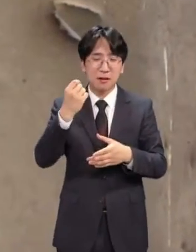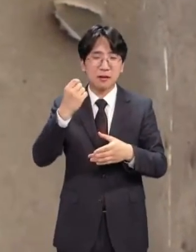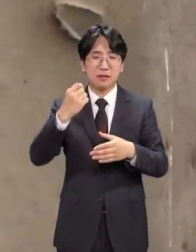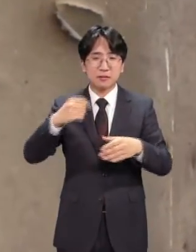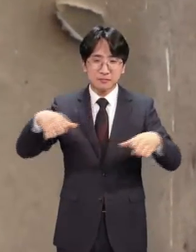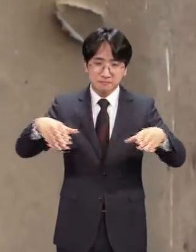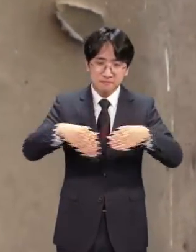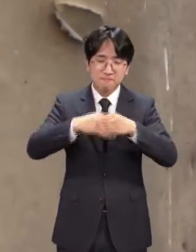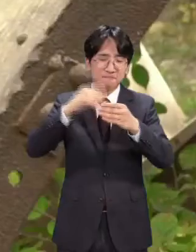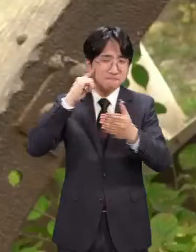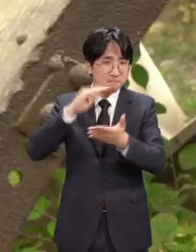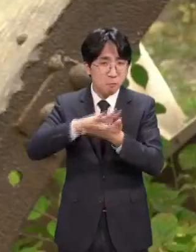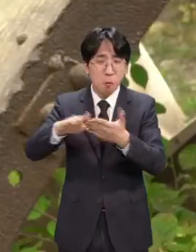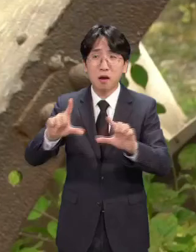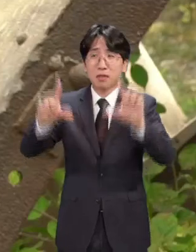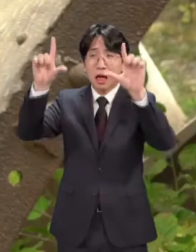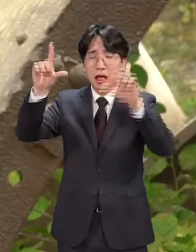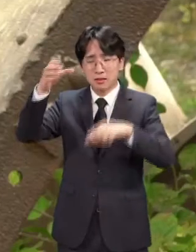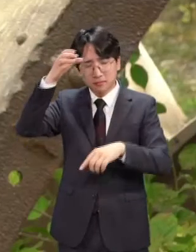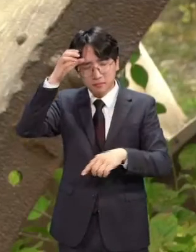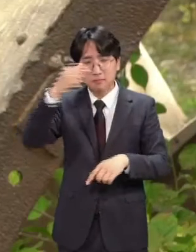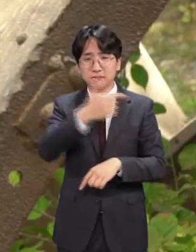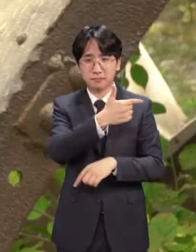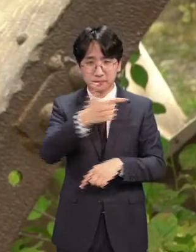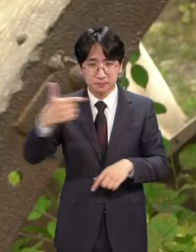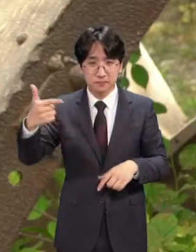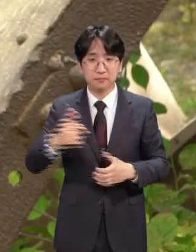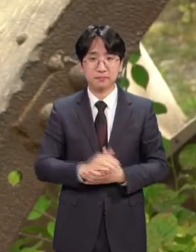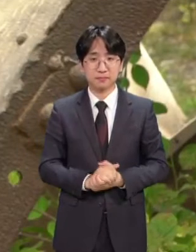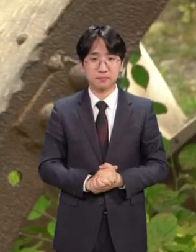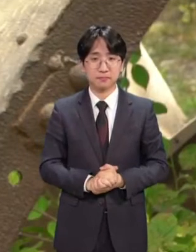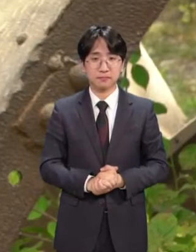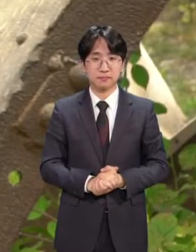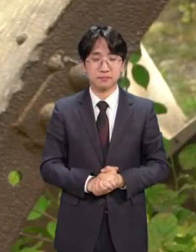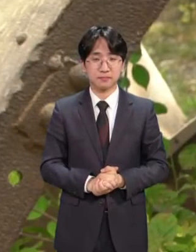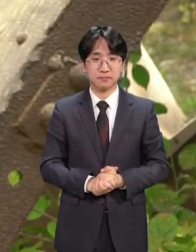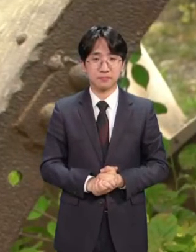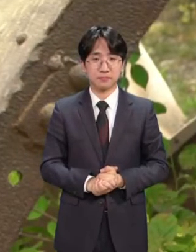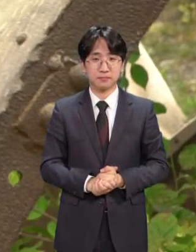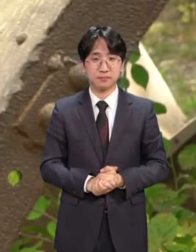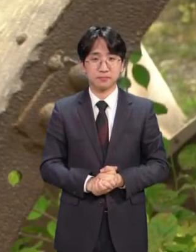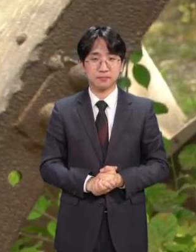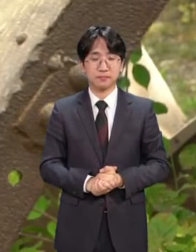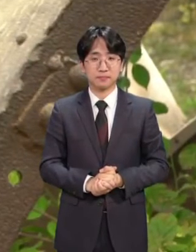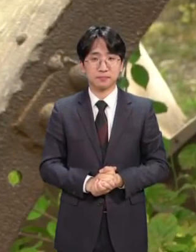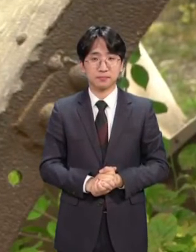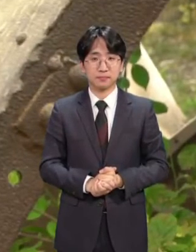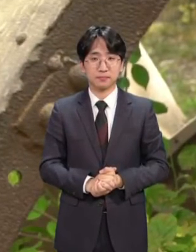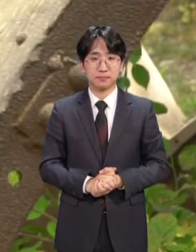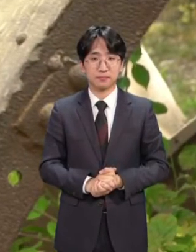이름으로 채워질 그날을 모두가 기다리고 있습니다. 티브로드 뉴스 김진중입니다.